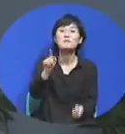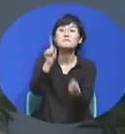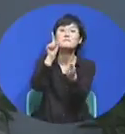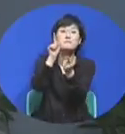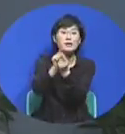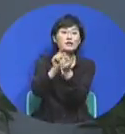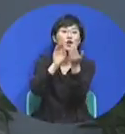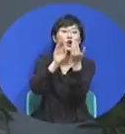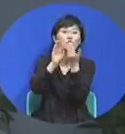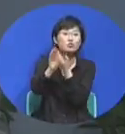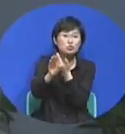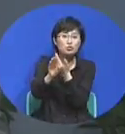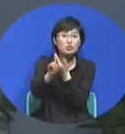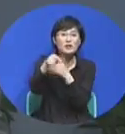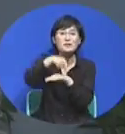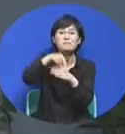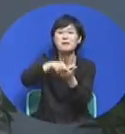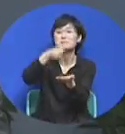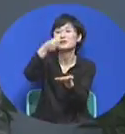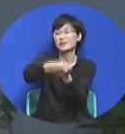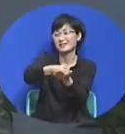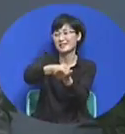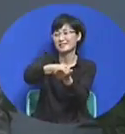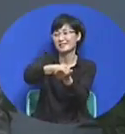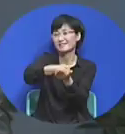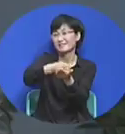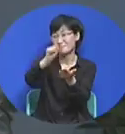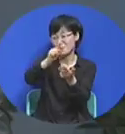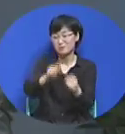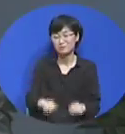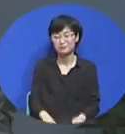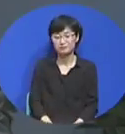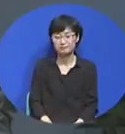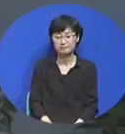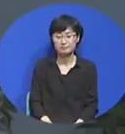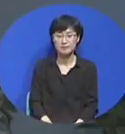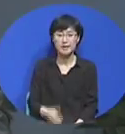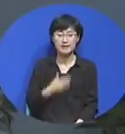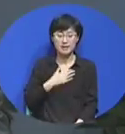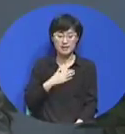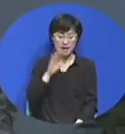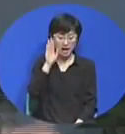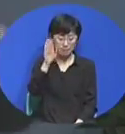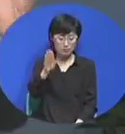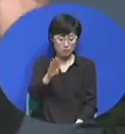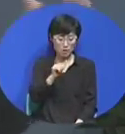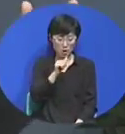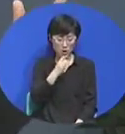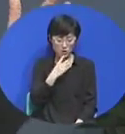결단이요. It's a resolution I made after meeting all of you. 오직 전도 운동하고